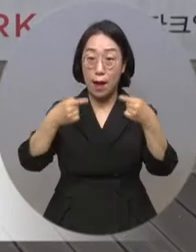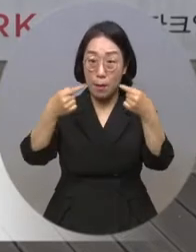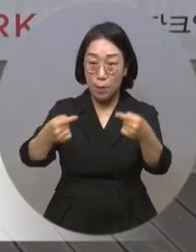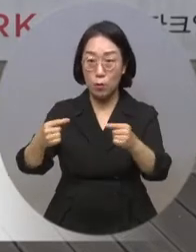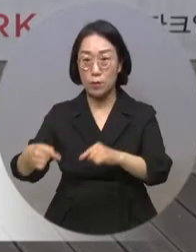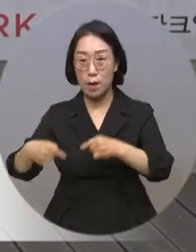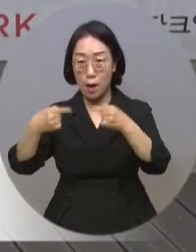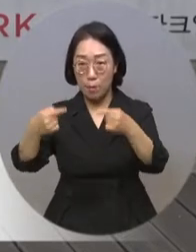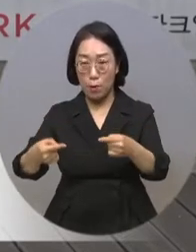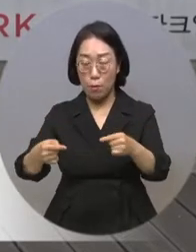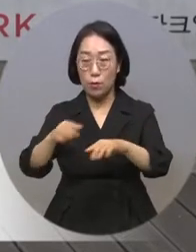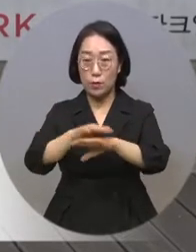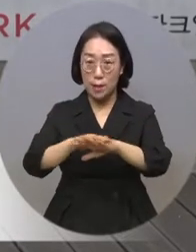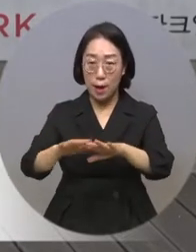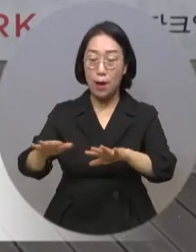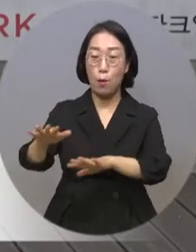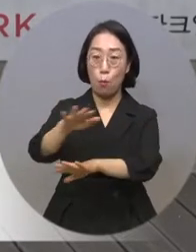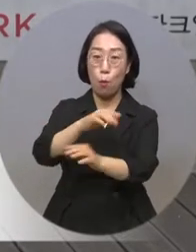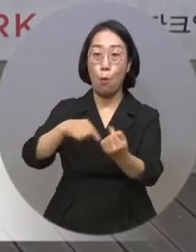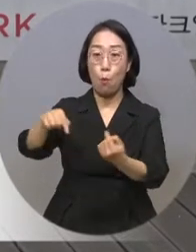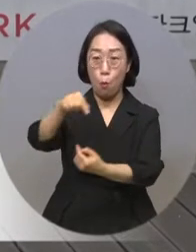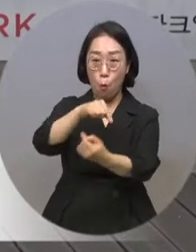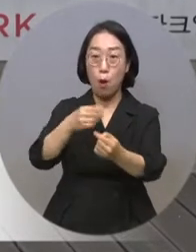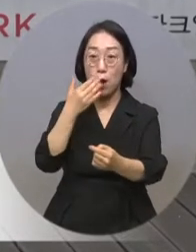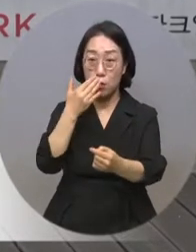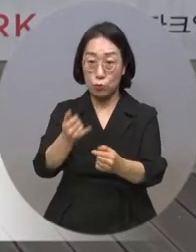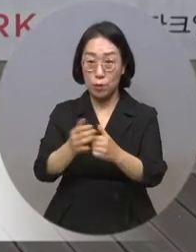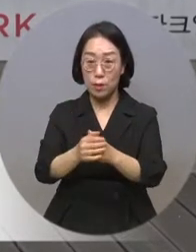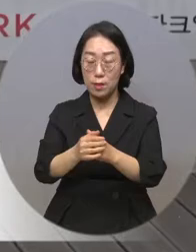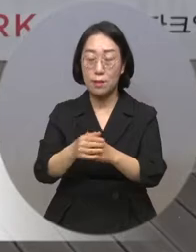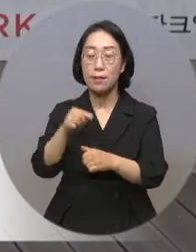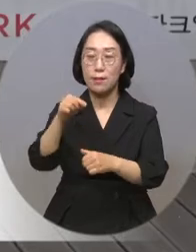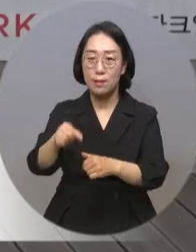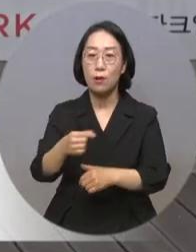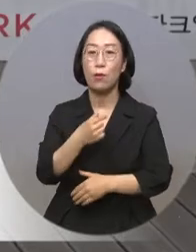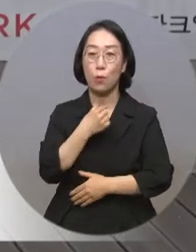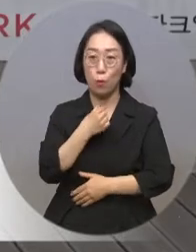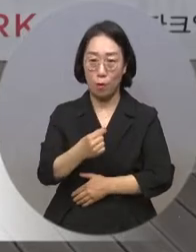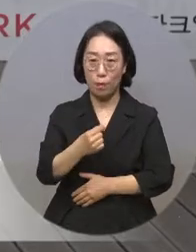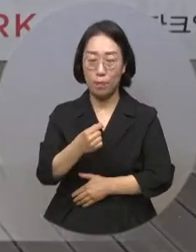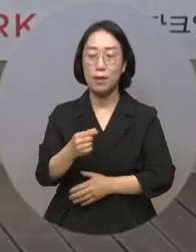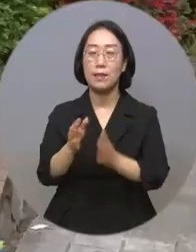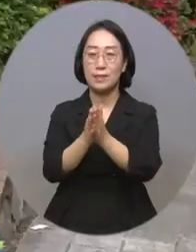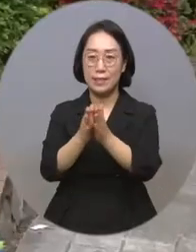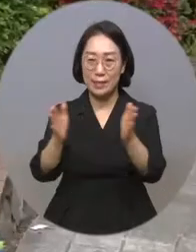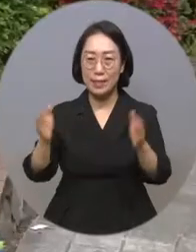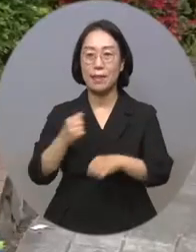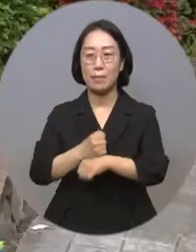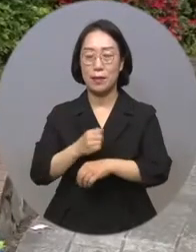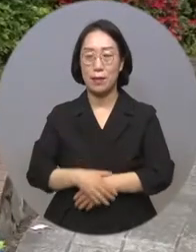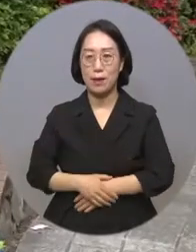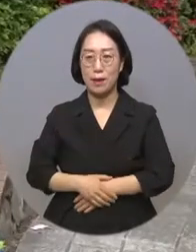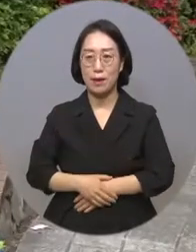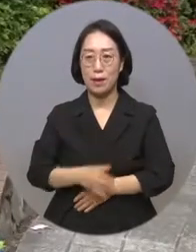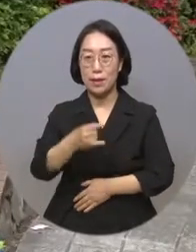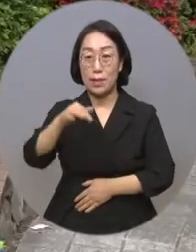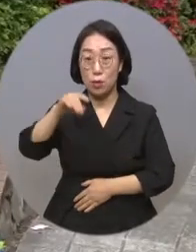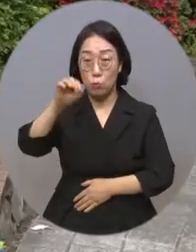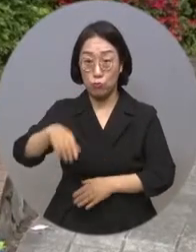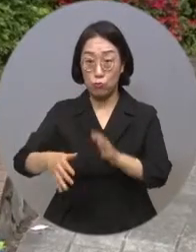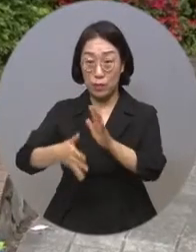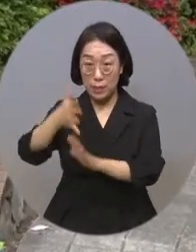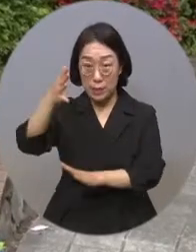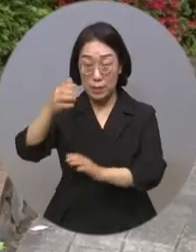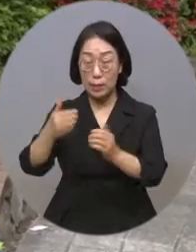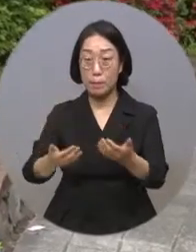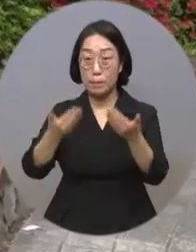마을 활성화가 될 수 있다는 그런 바람을 가지고 시작하겠습니다. 의정부시의 아파트